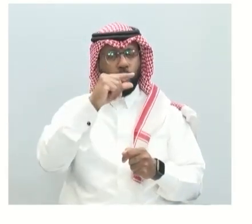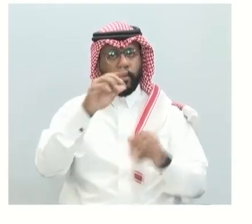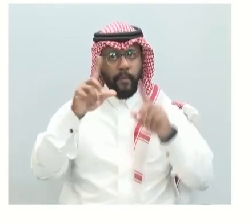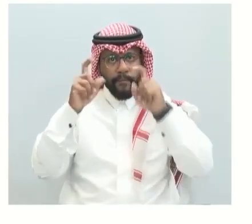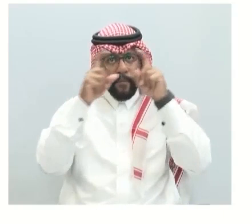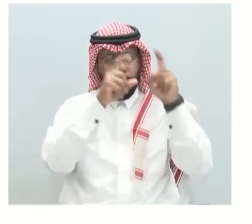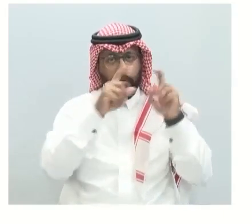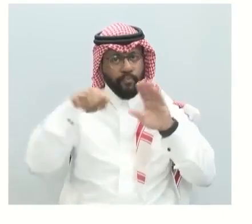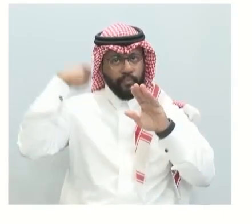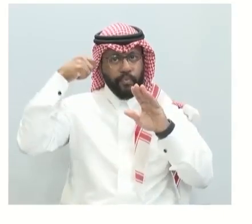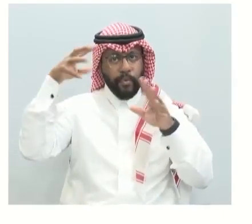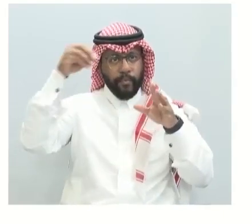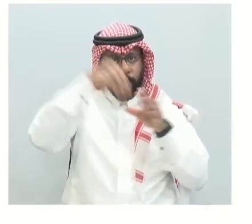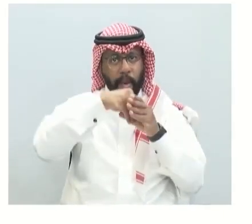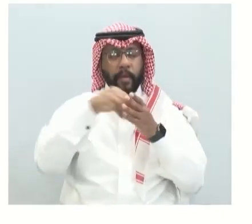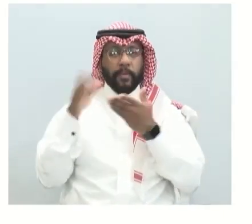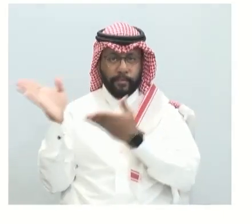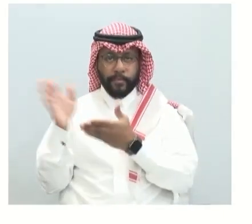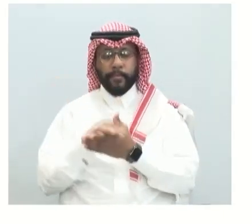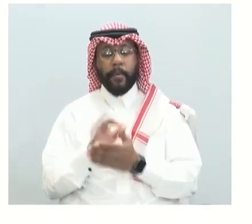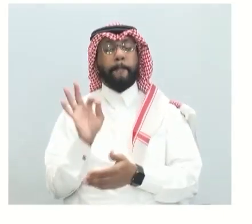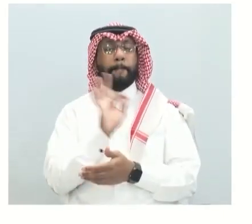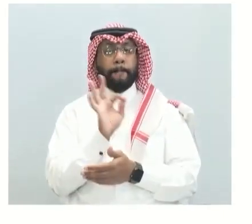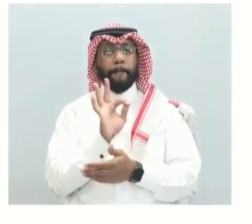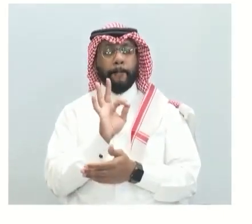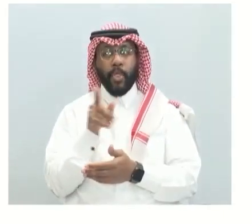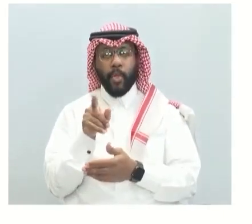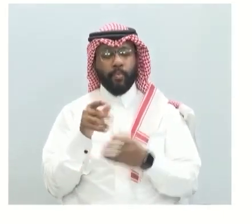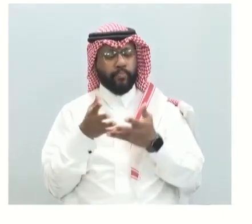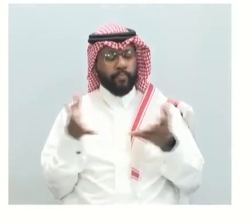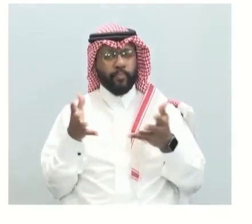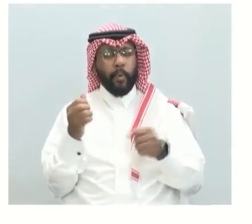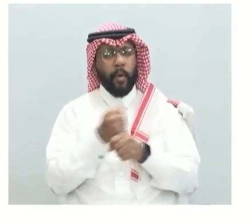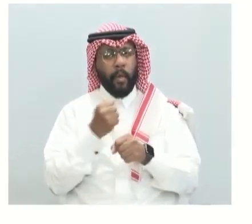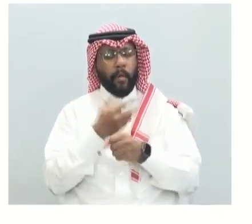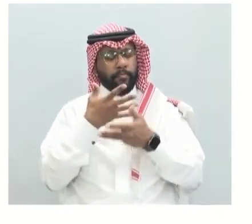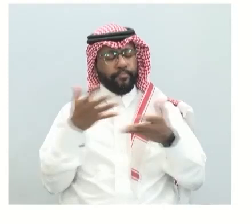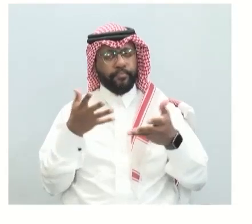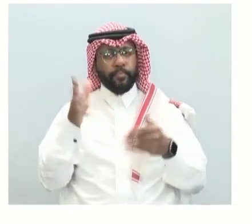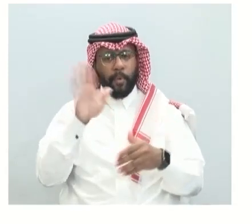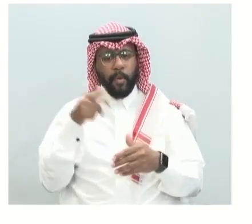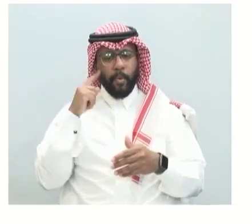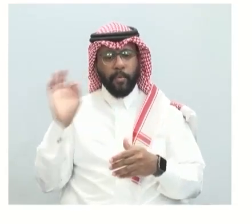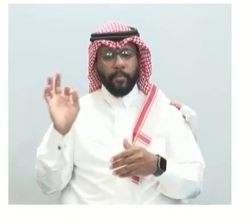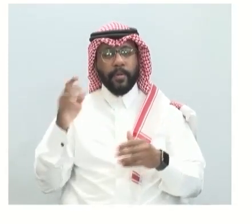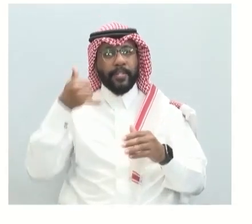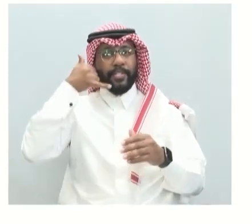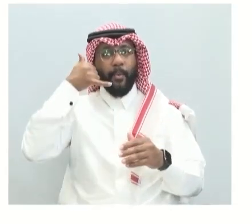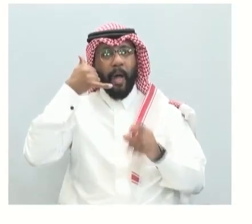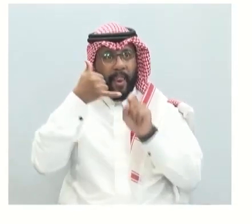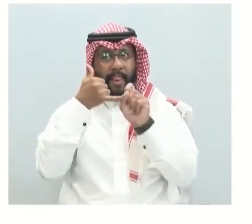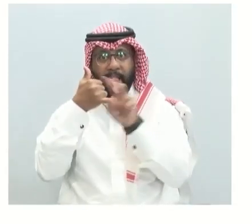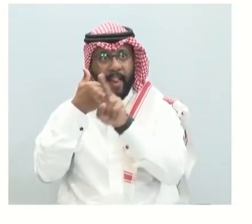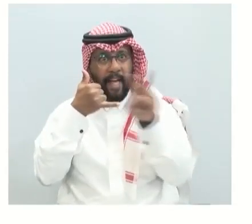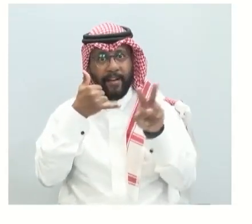ومقاطع الفيديو اعطني مثال على اكثر جهاز نستخدمه لالتقاط الصور احسنتم الهاتف الذكي يعتبر